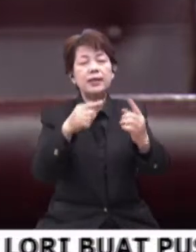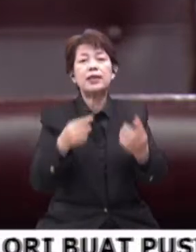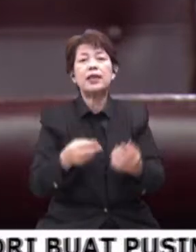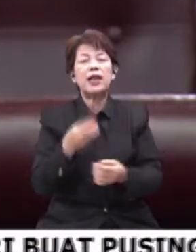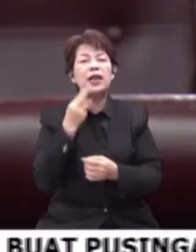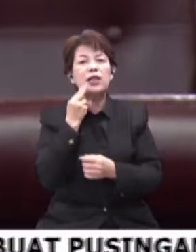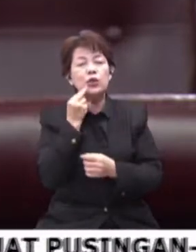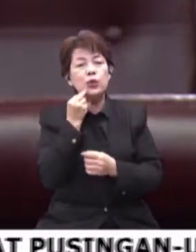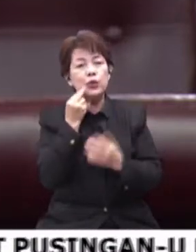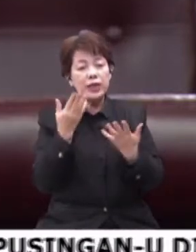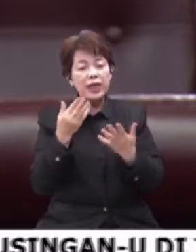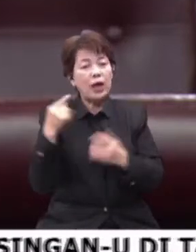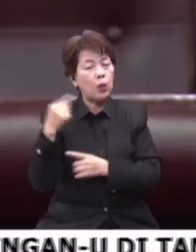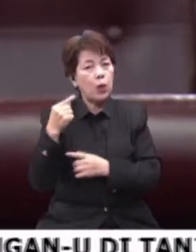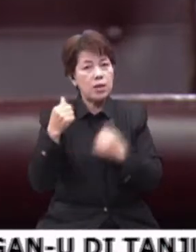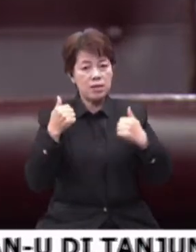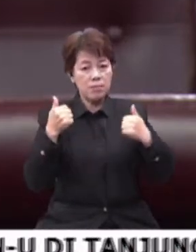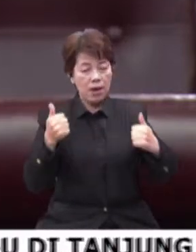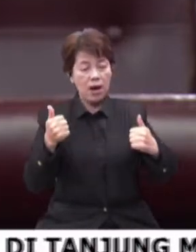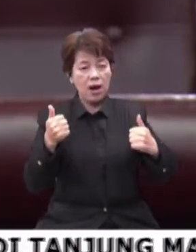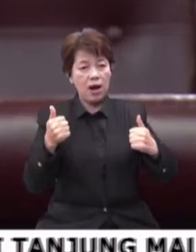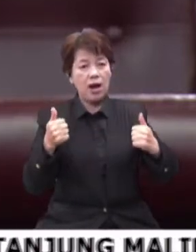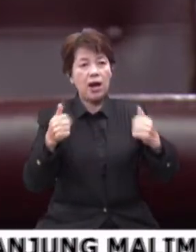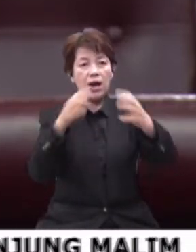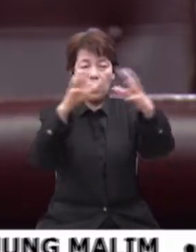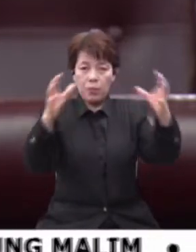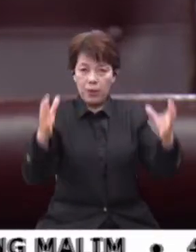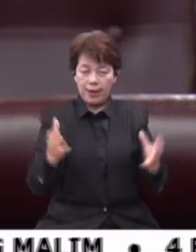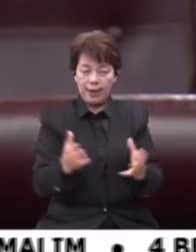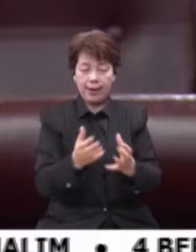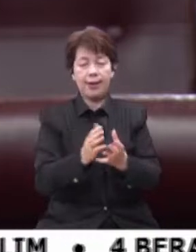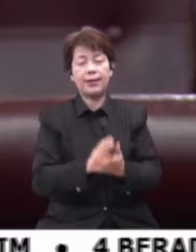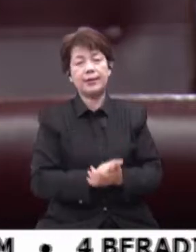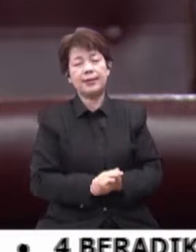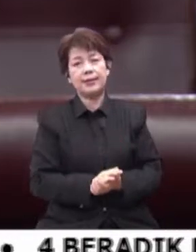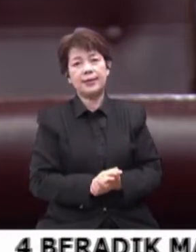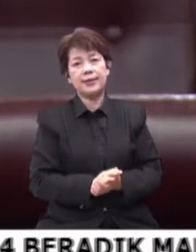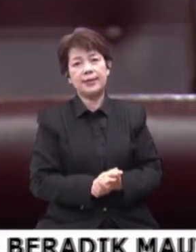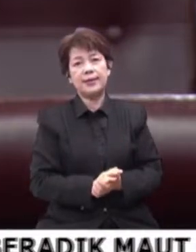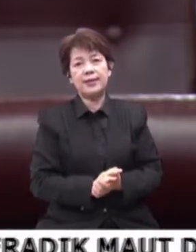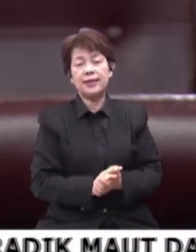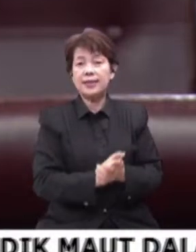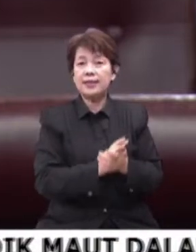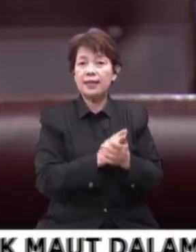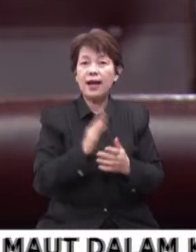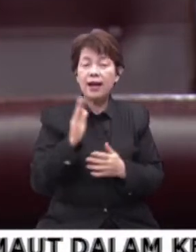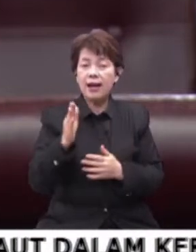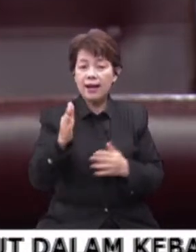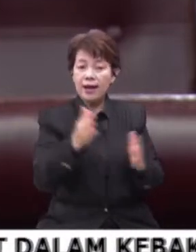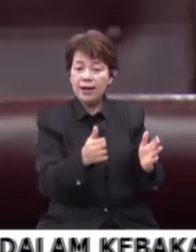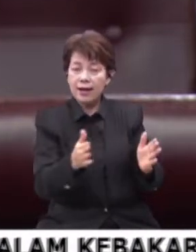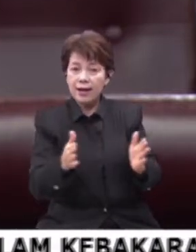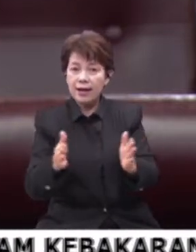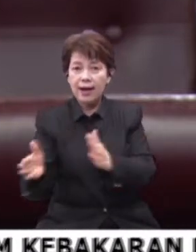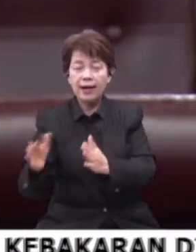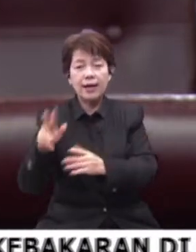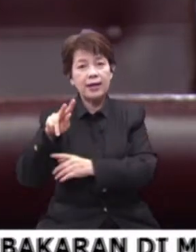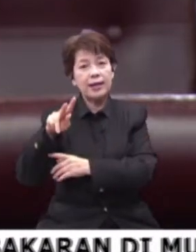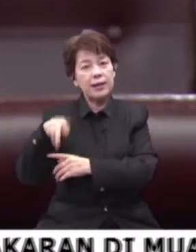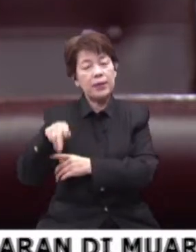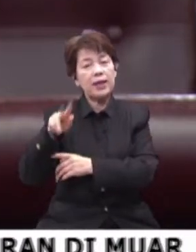quality alam sekitar diantara langkah-langkah yang telah dilaksanakan oleh kpkm bagi